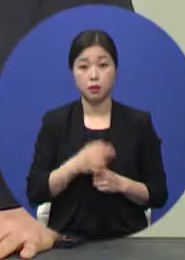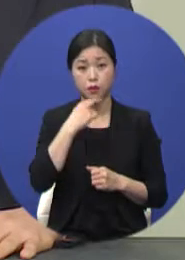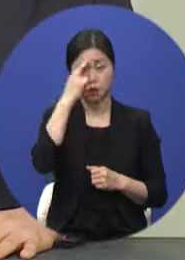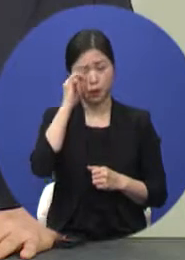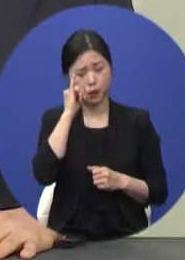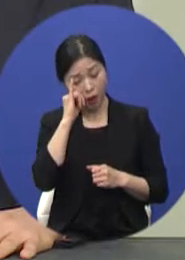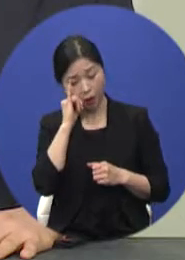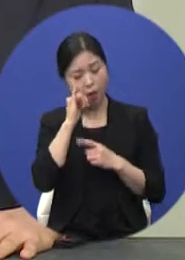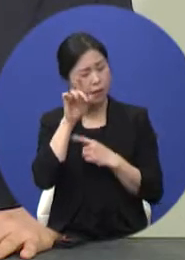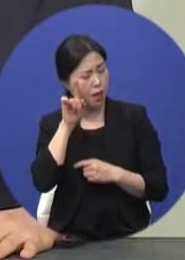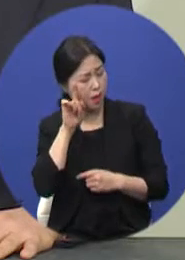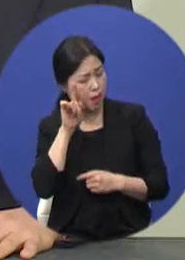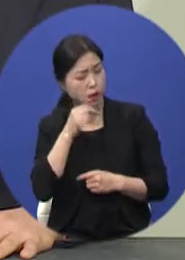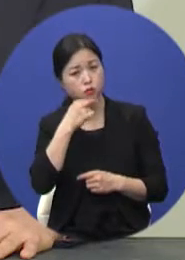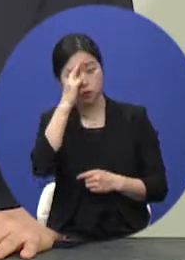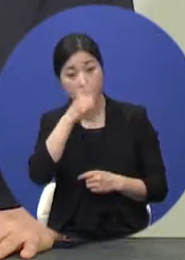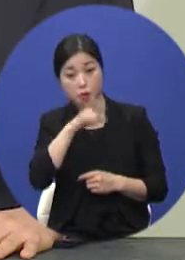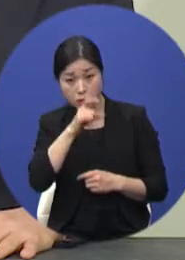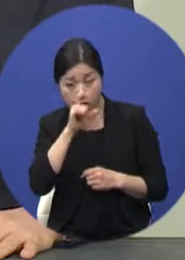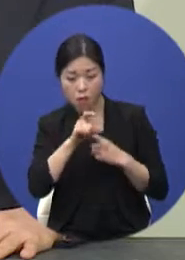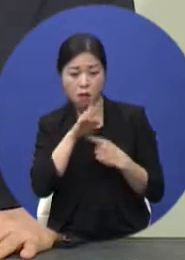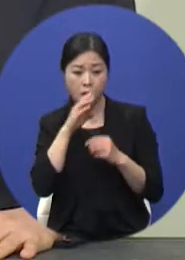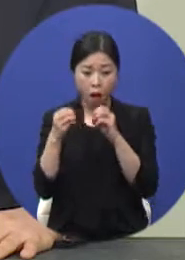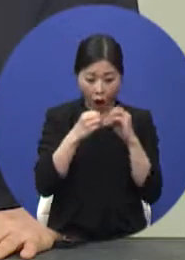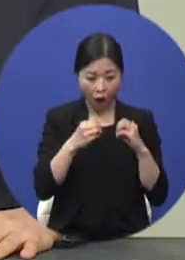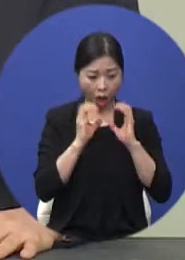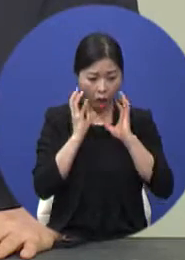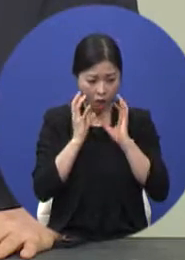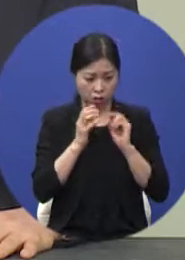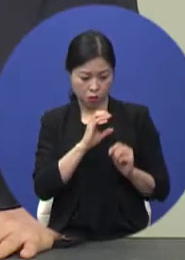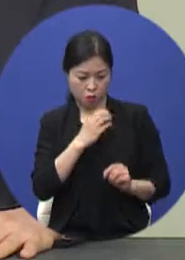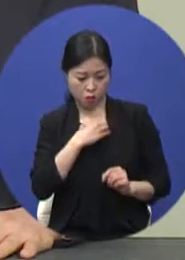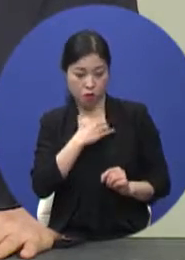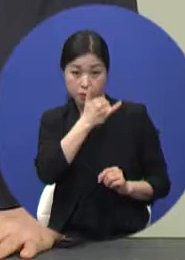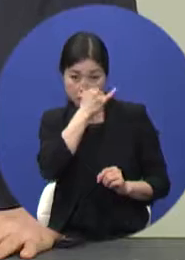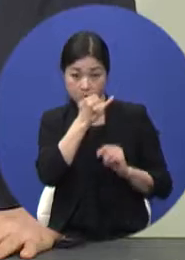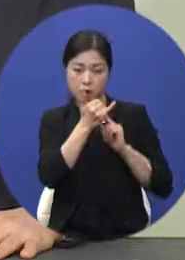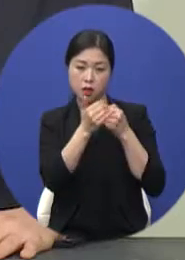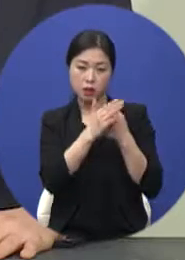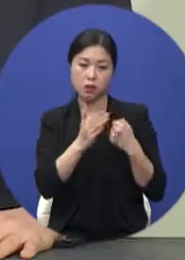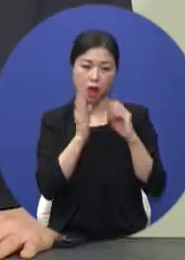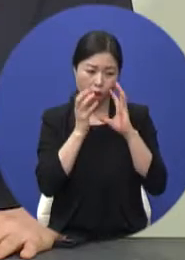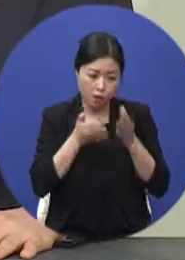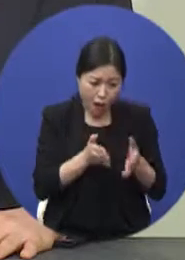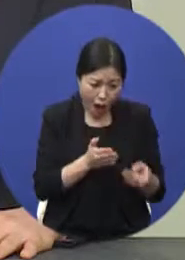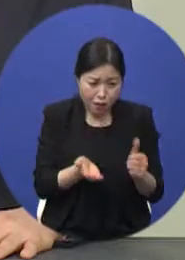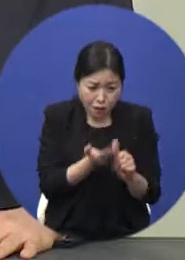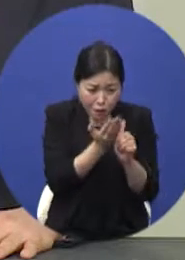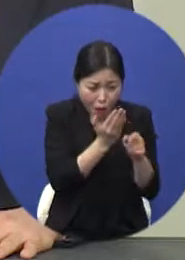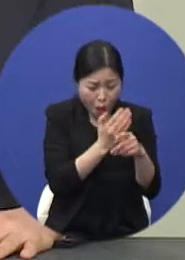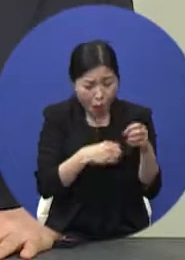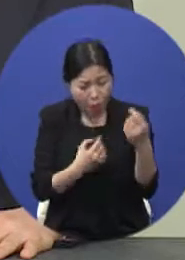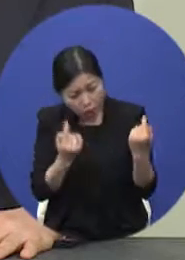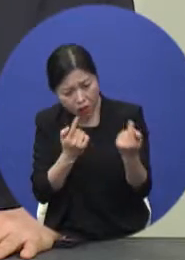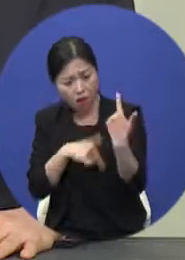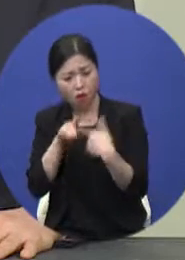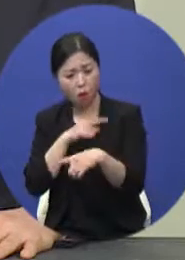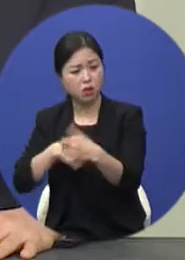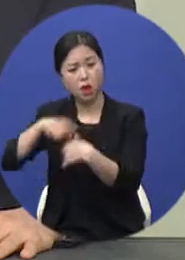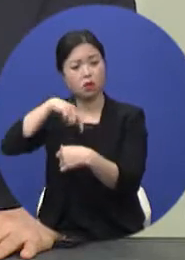중독처럼 매일같이 술 마시게 되면은 굉장히 위험한 초래하기 때문에 오히려 좀 아기를 안 낳는 것보다 못하는 경우가 생길 수